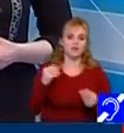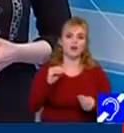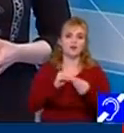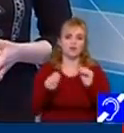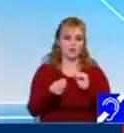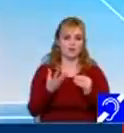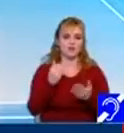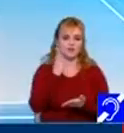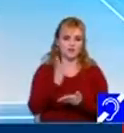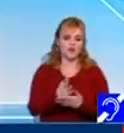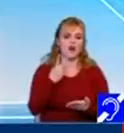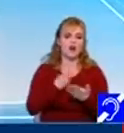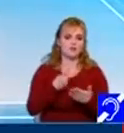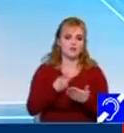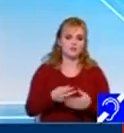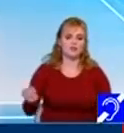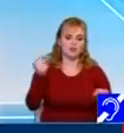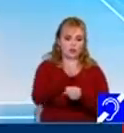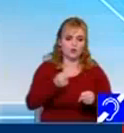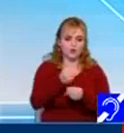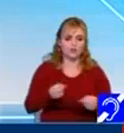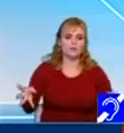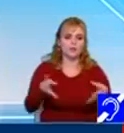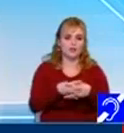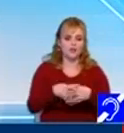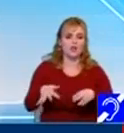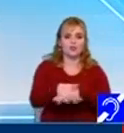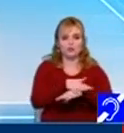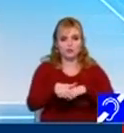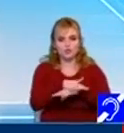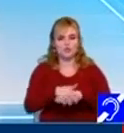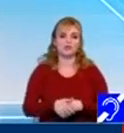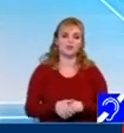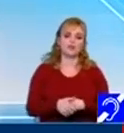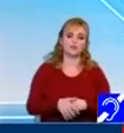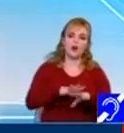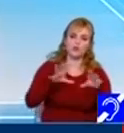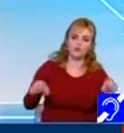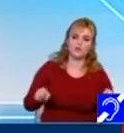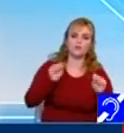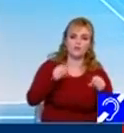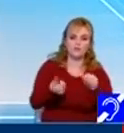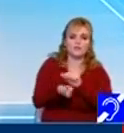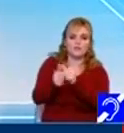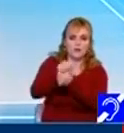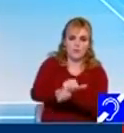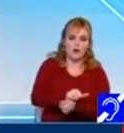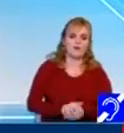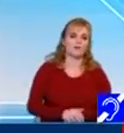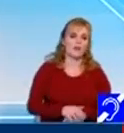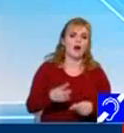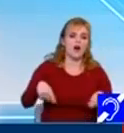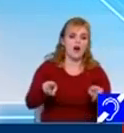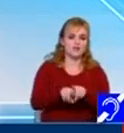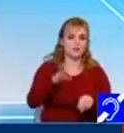mai persistă. Am demonstrat că lucrând împreună, societatea, familia și autoritățile, putem schimba lucrurile, astfel